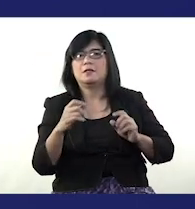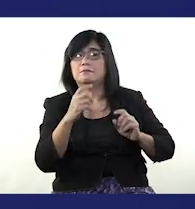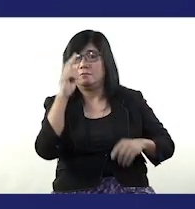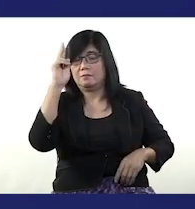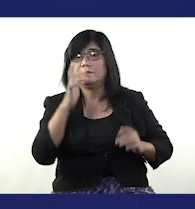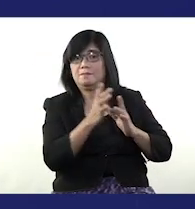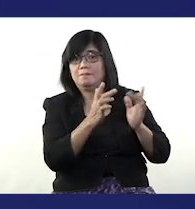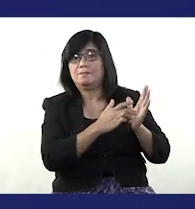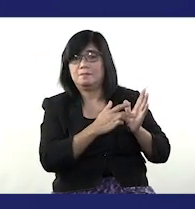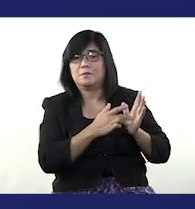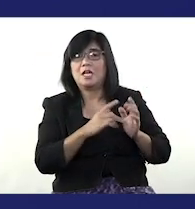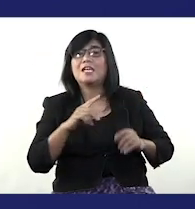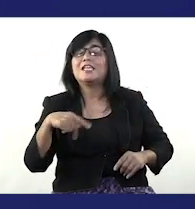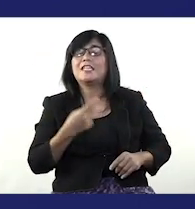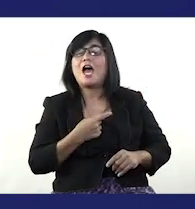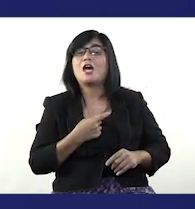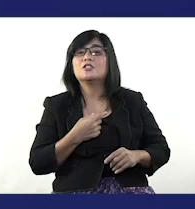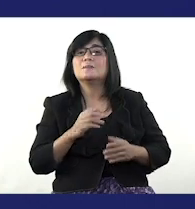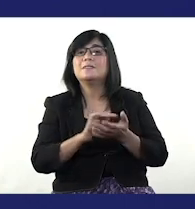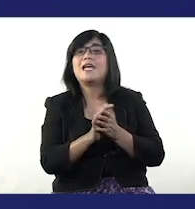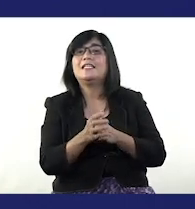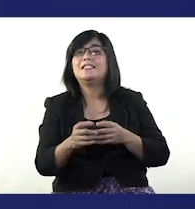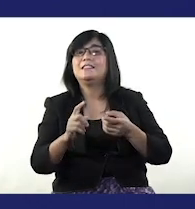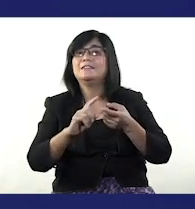Ayo kita harus menjadi Mitra negara